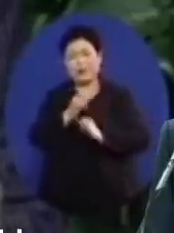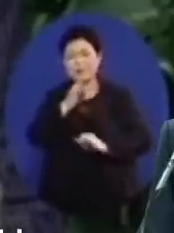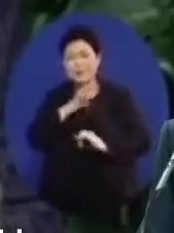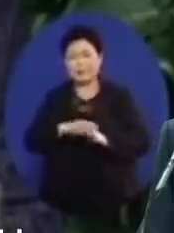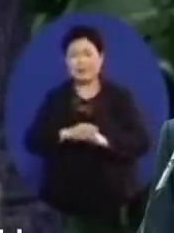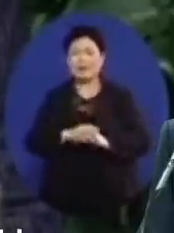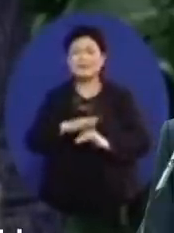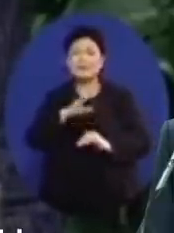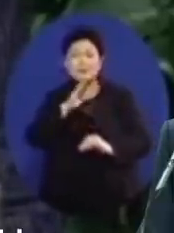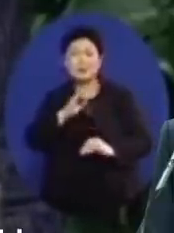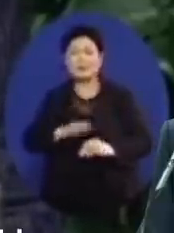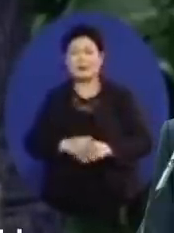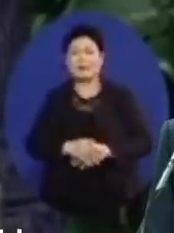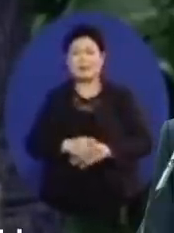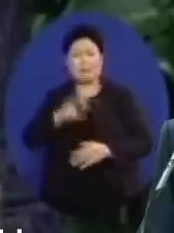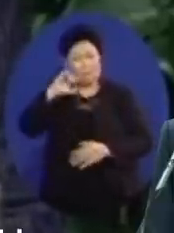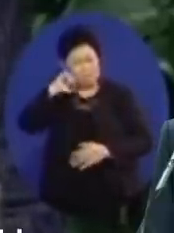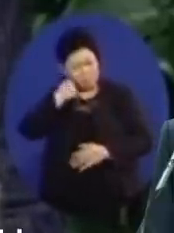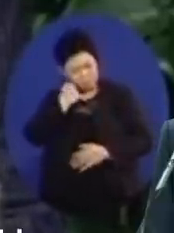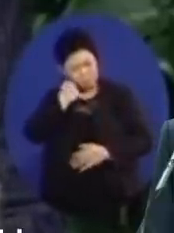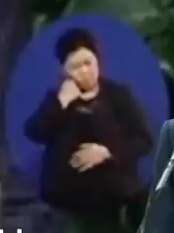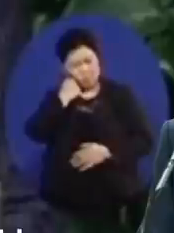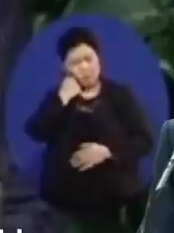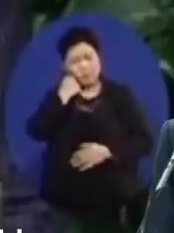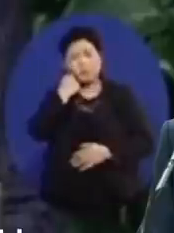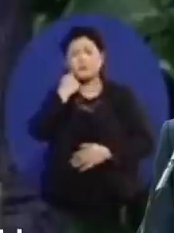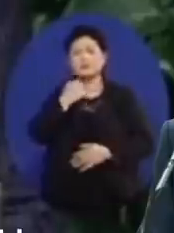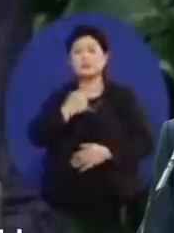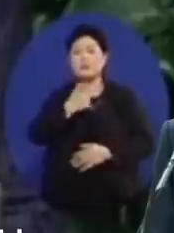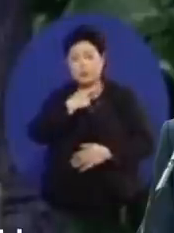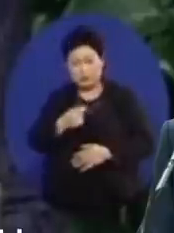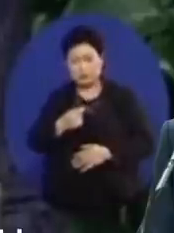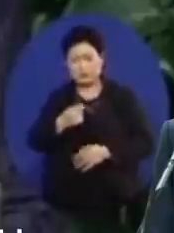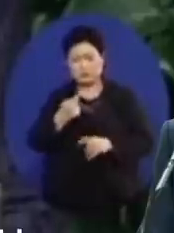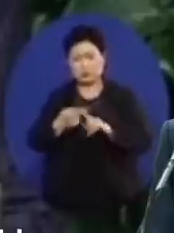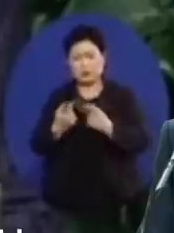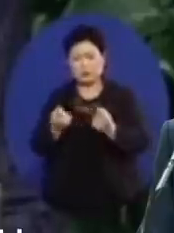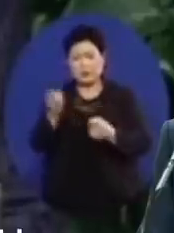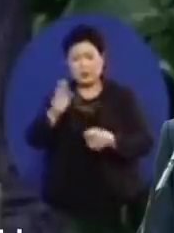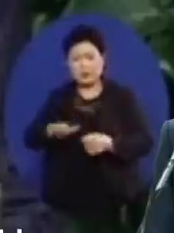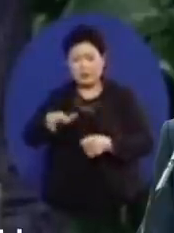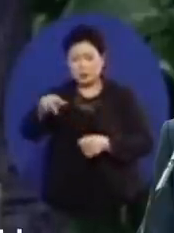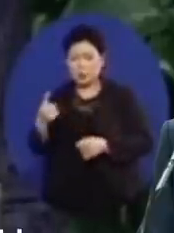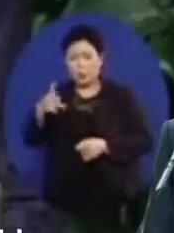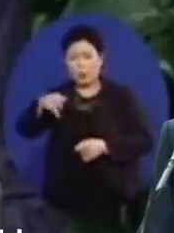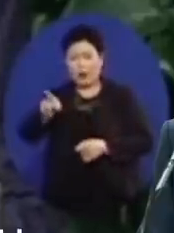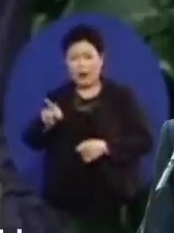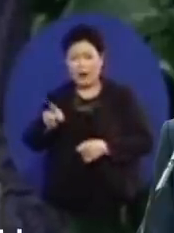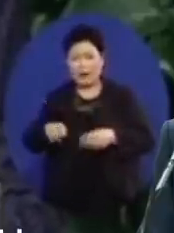굉장히 어려운 요구입니다. 그런데 조카 롯이